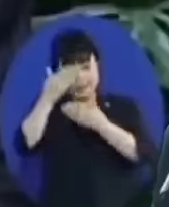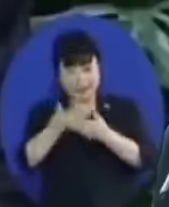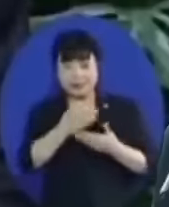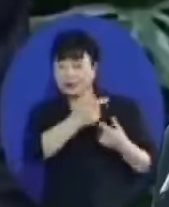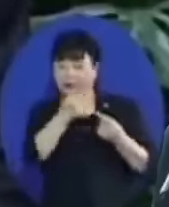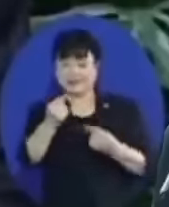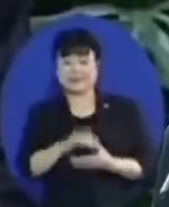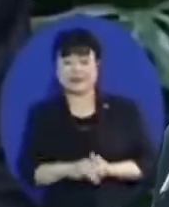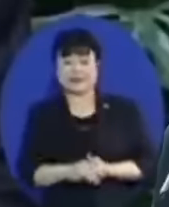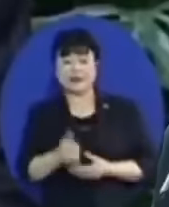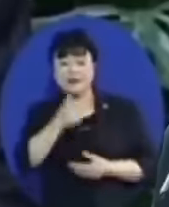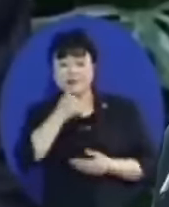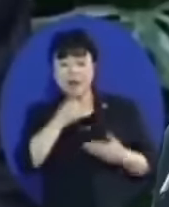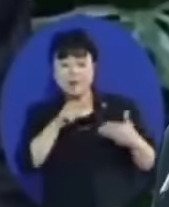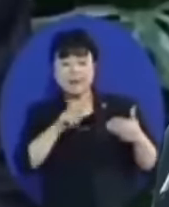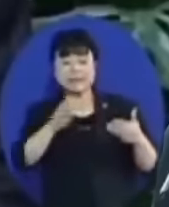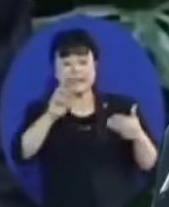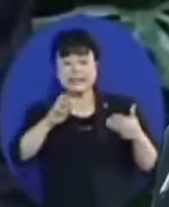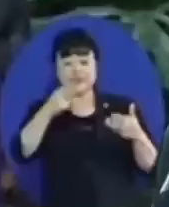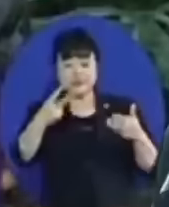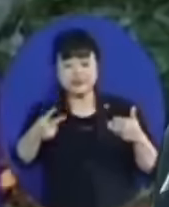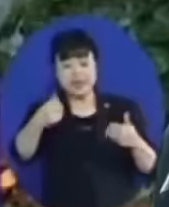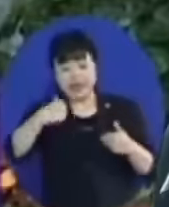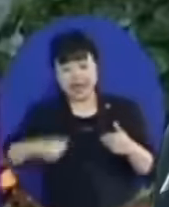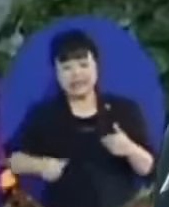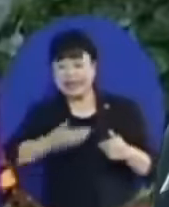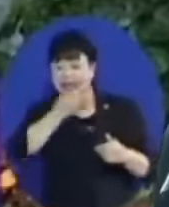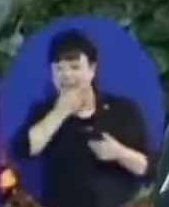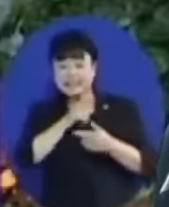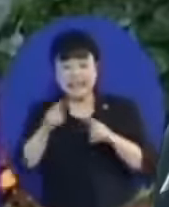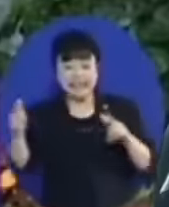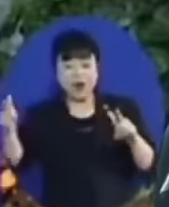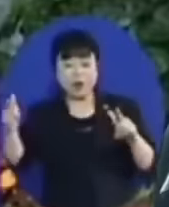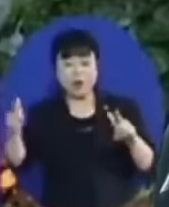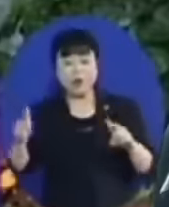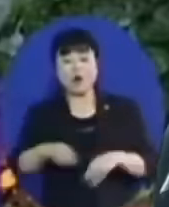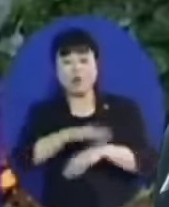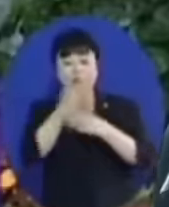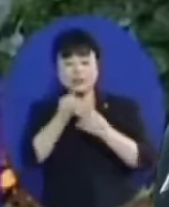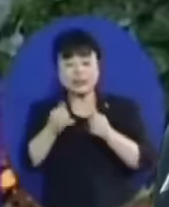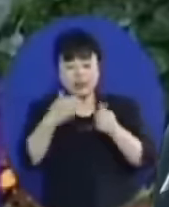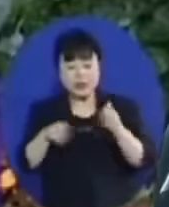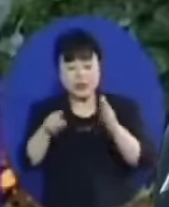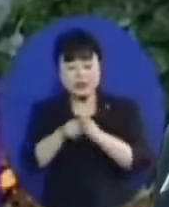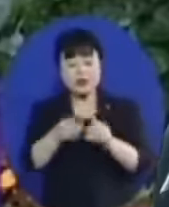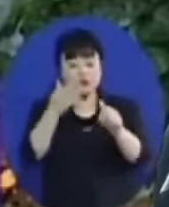것입니다. 로마서 8장 32절에 자기 아들을 아끼지 아니하시고 우리 모든 사람을